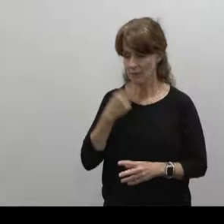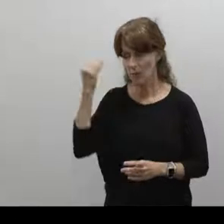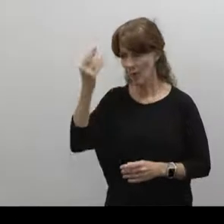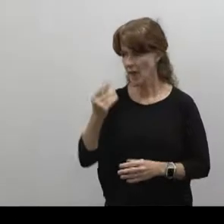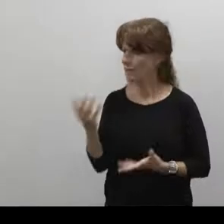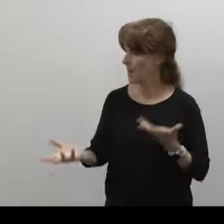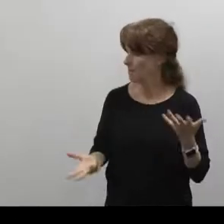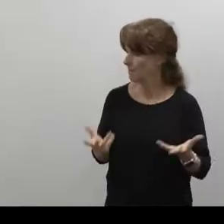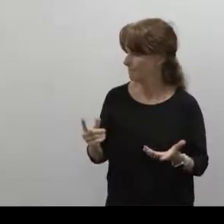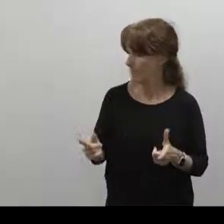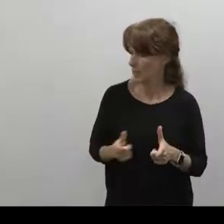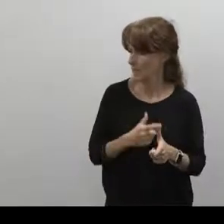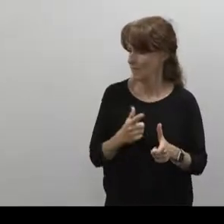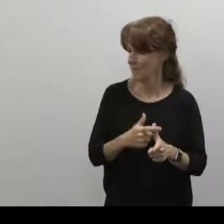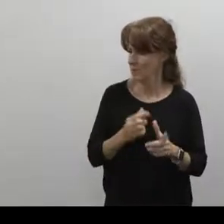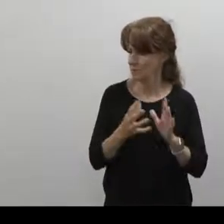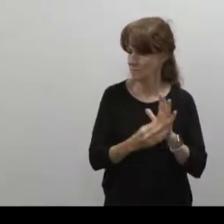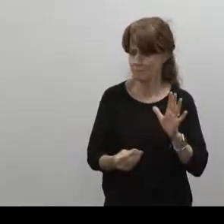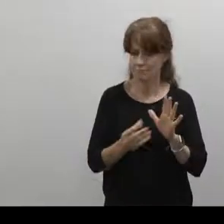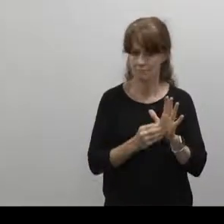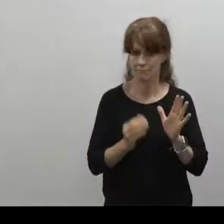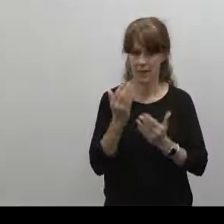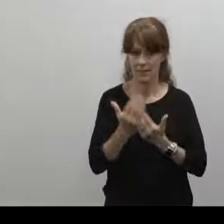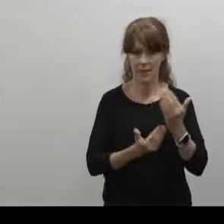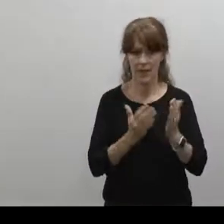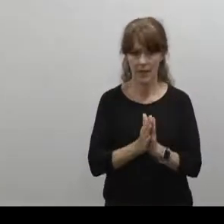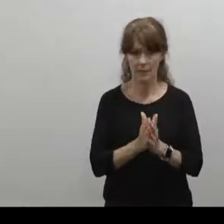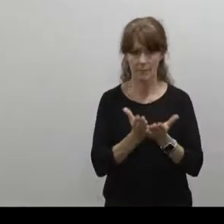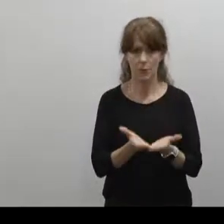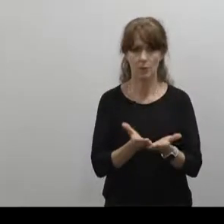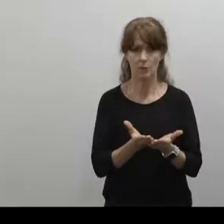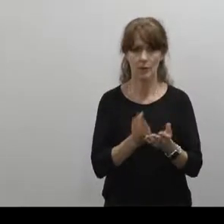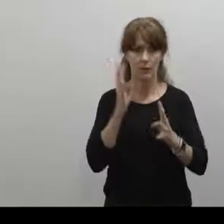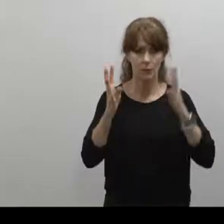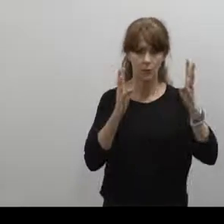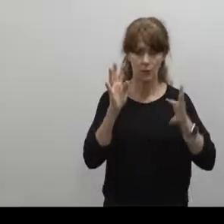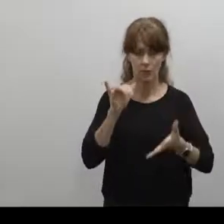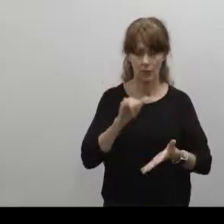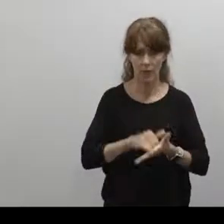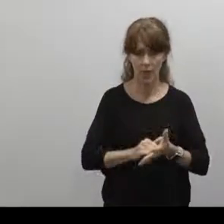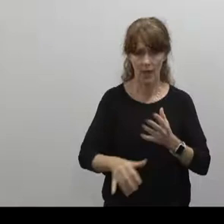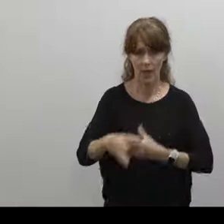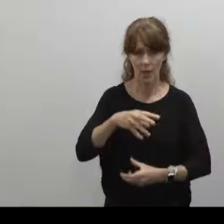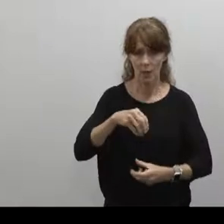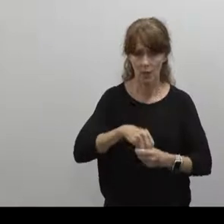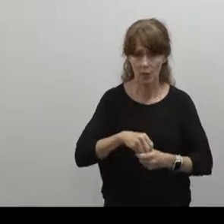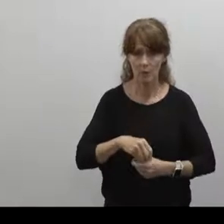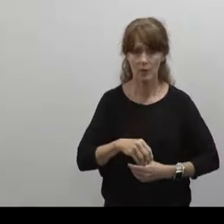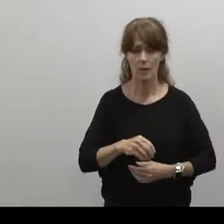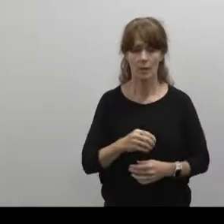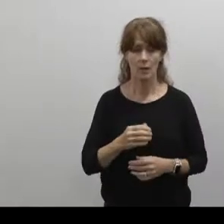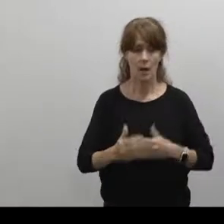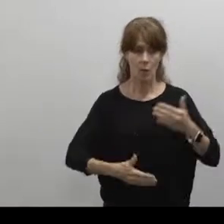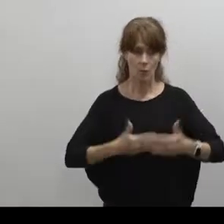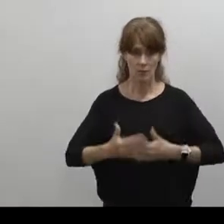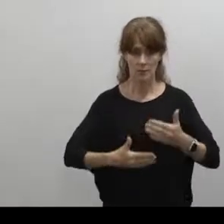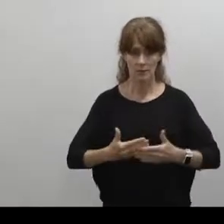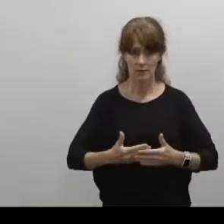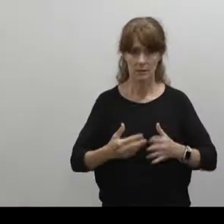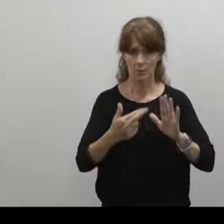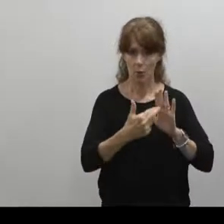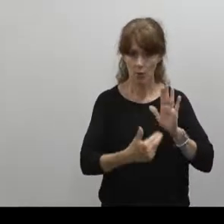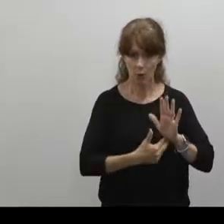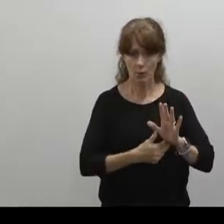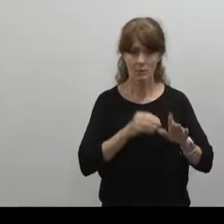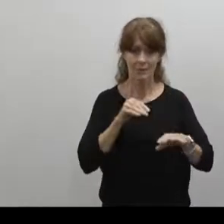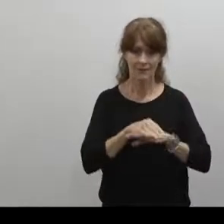nông nắng cứ thà dương miền cái hơi thà ca nực kích thả ta con sập hơi này nâng về tới chỉ